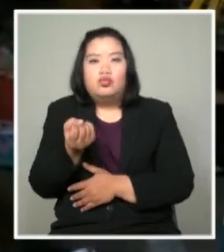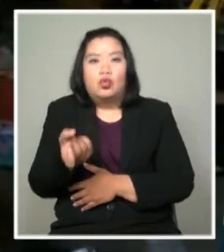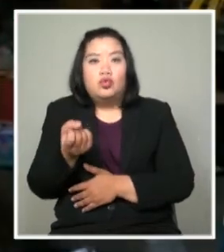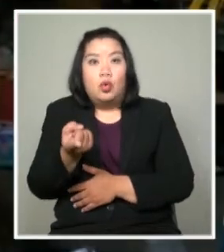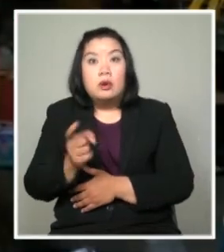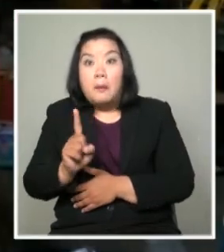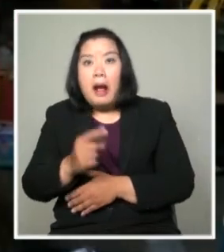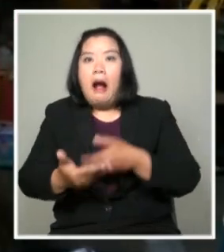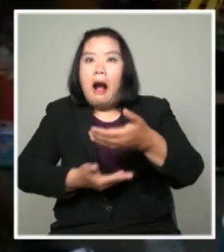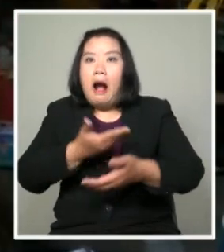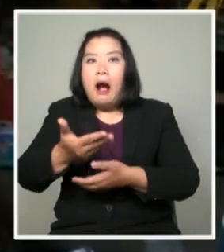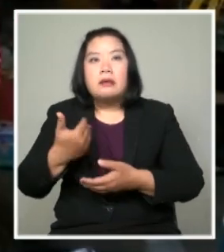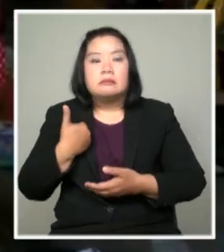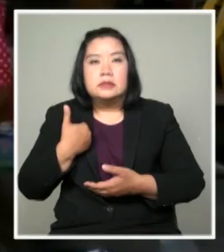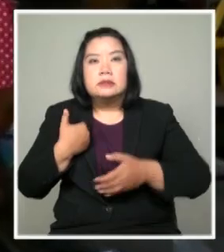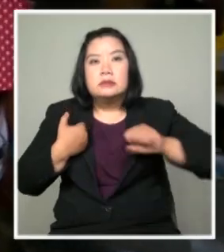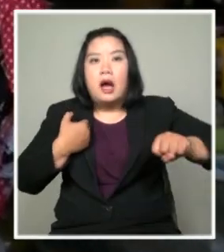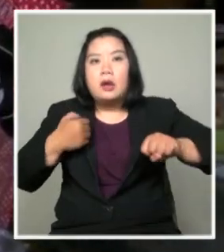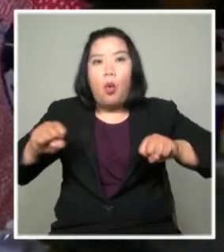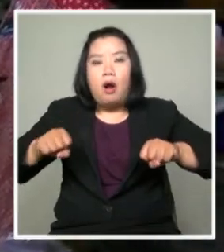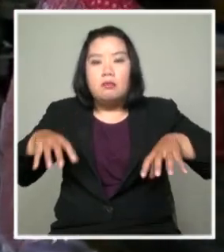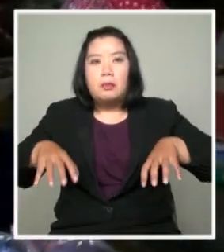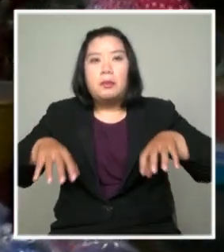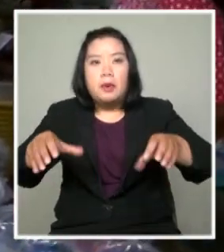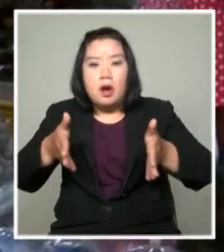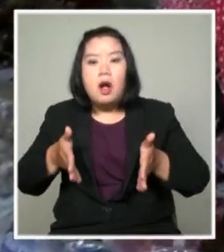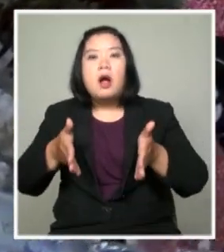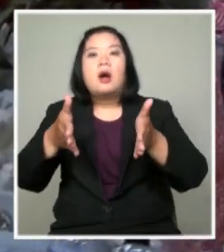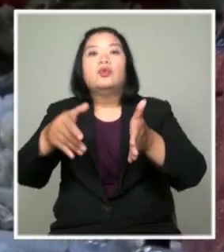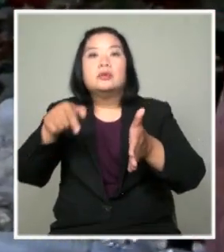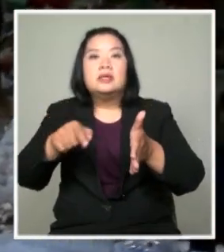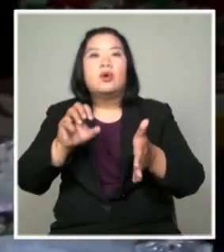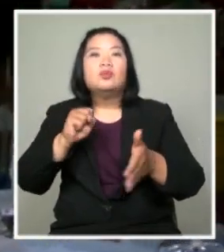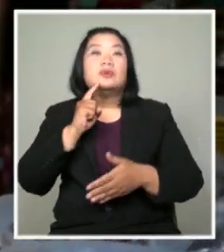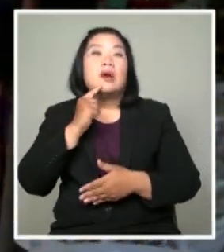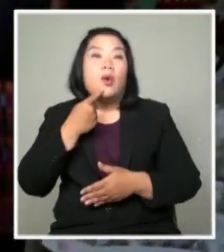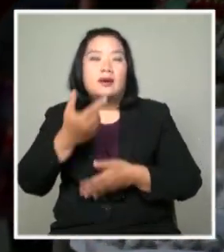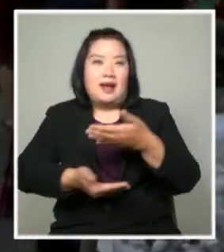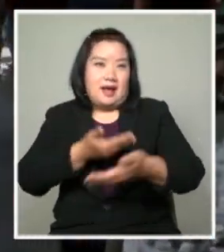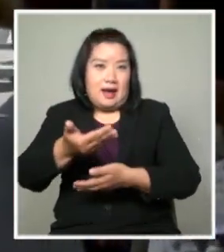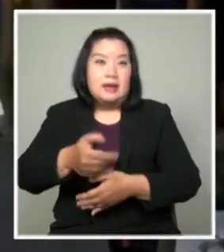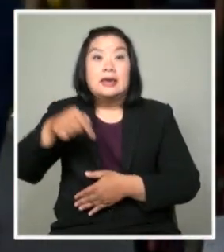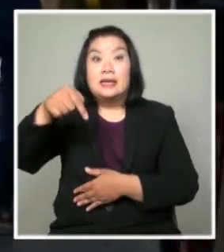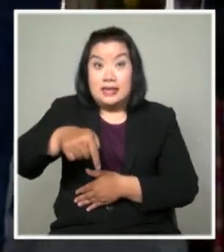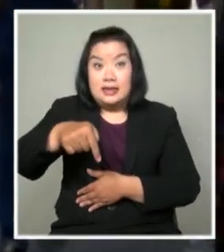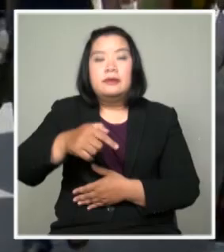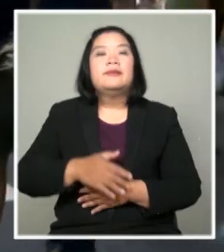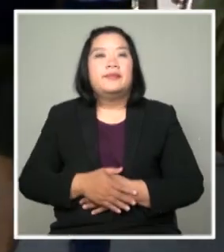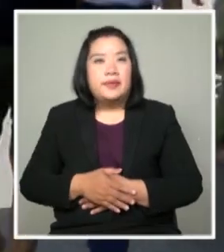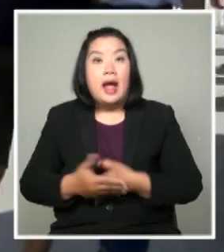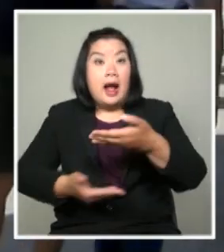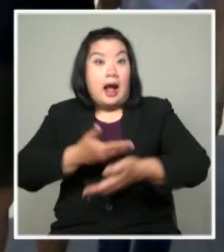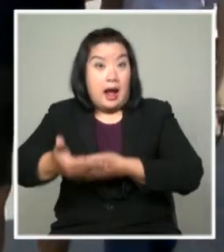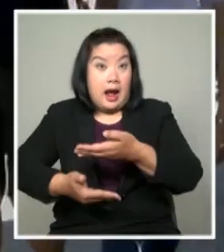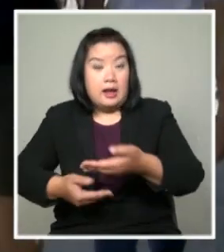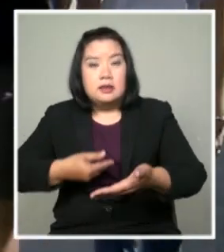นำมาตั้งขายริมสองข้างทางตลอดความยาวของถนนเทศบาลสมุทรสาครแน่นอนว่าตลาดมหาชัยและจังหวัดสมุทรสาครนะครับไม่เพียงเป็น